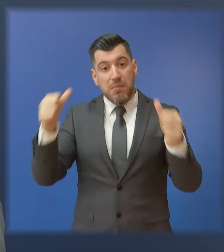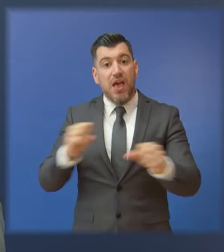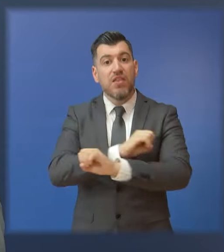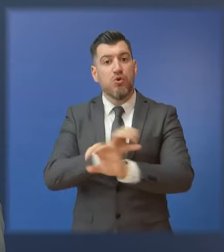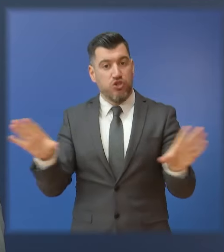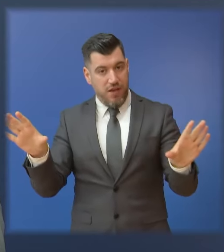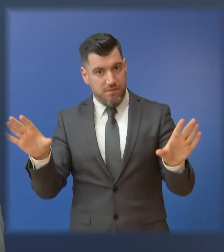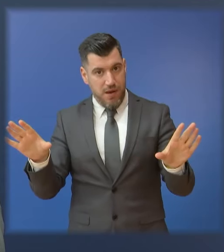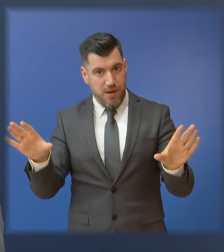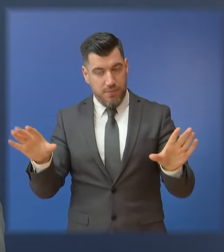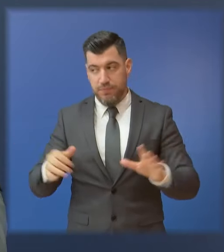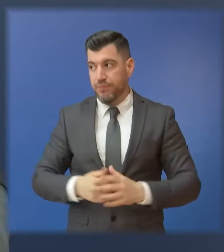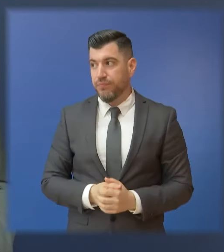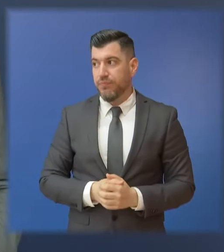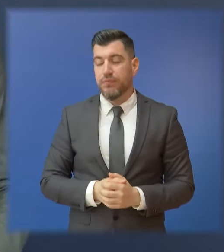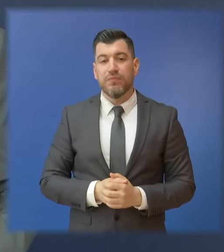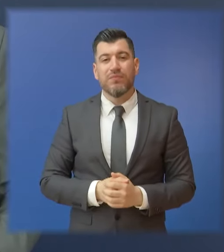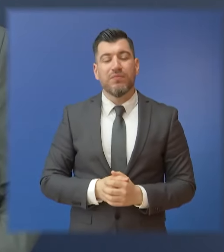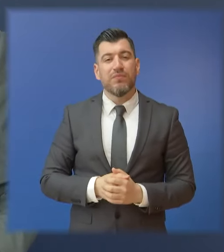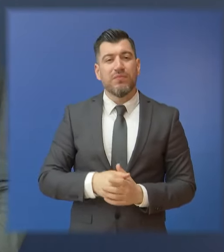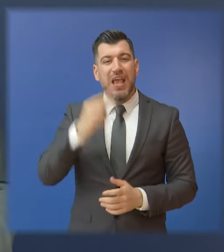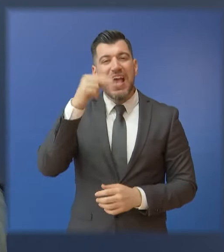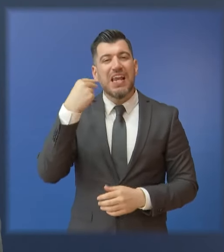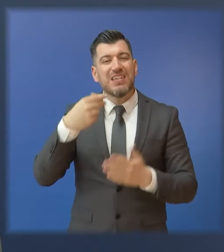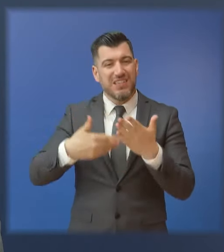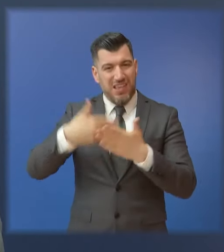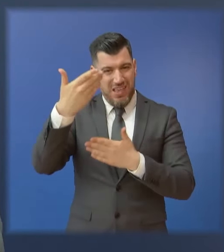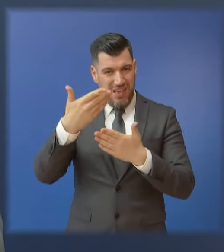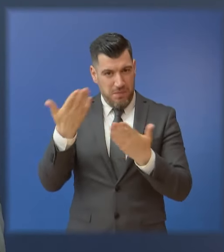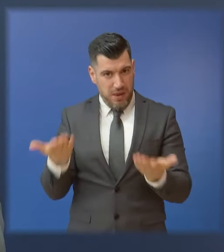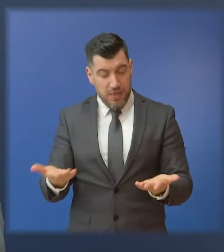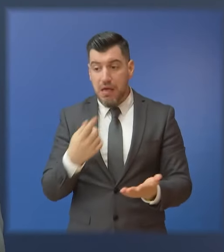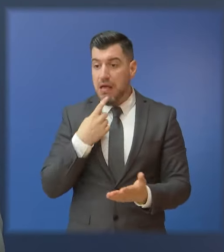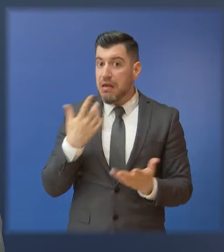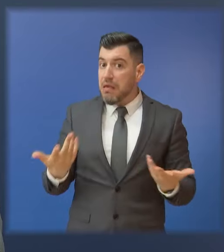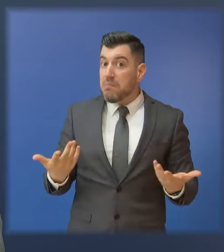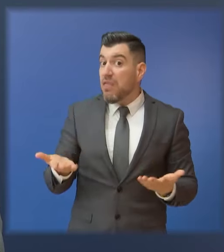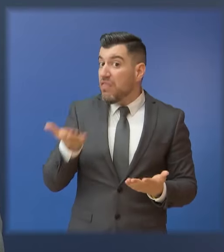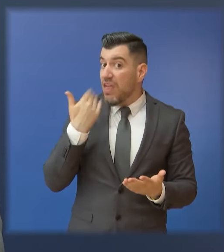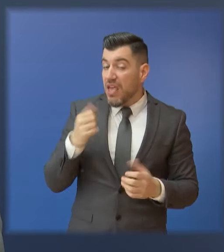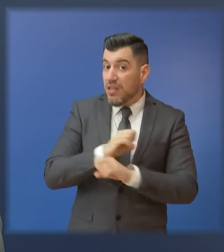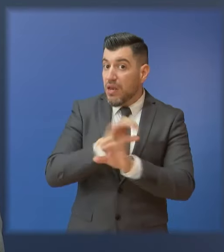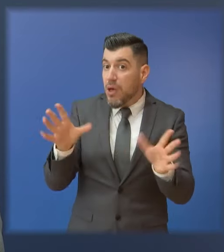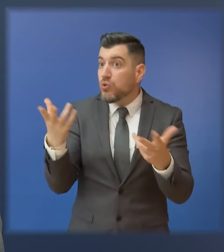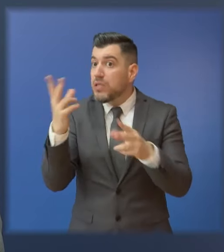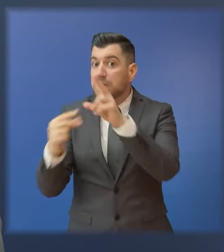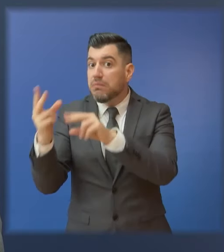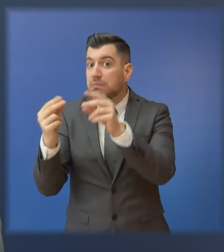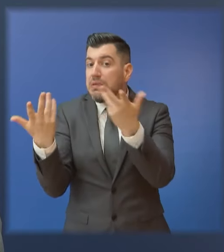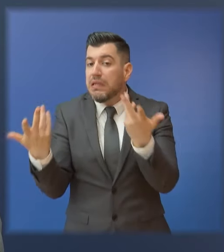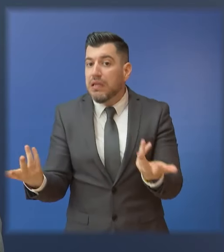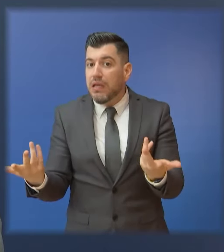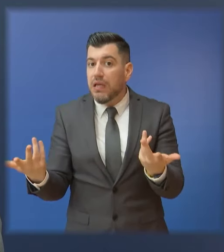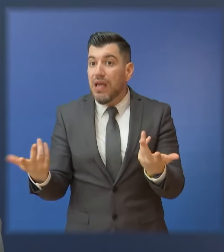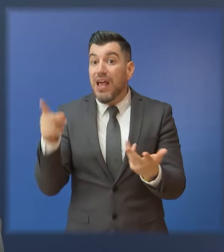εθνικού κύρκα που αναφέρει σχετικές πληροφορίες ε έχετε ενημέρωση γενικώς για την για το τι ειπώθηκε και δεν υπήρχε το θέμα